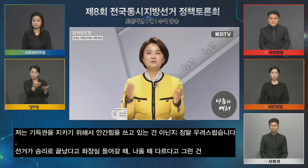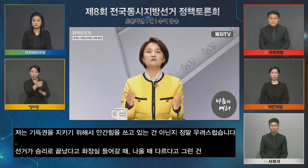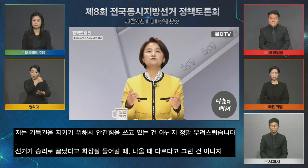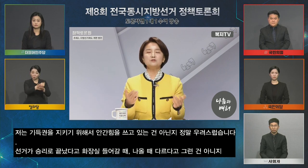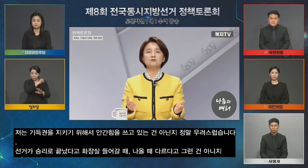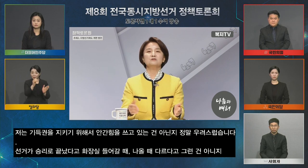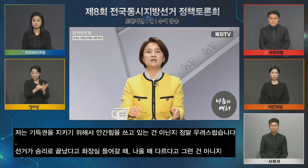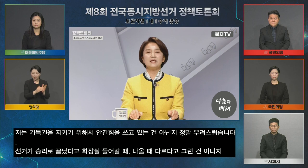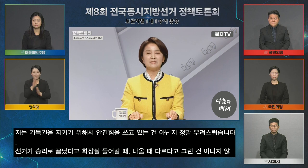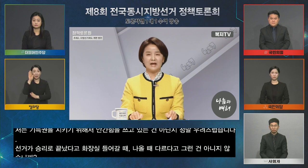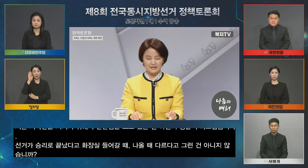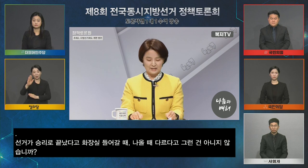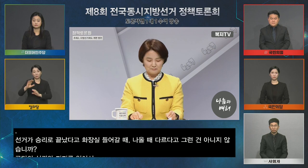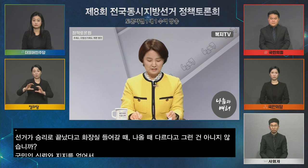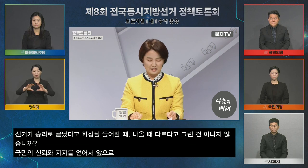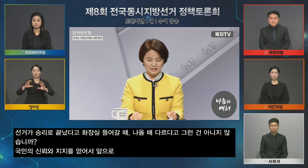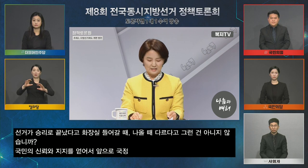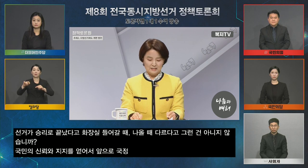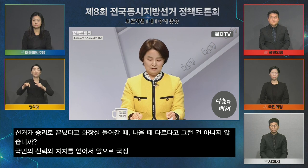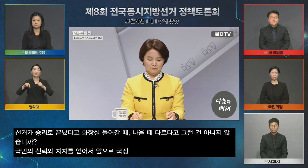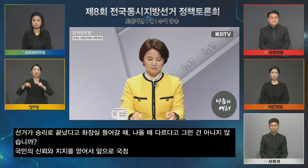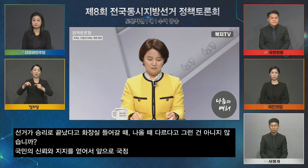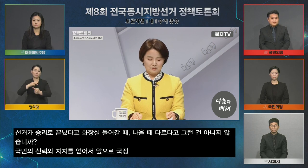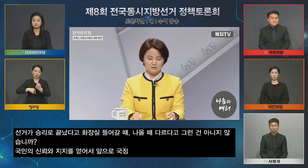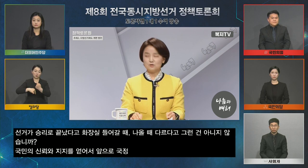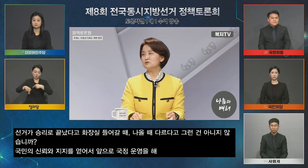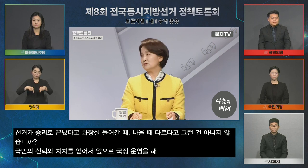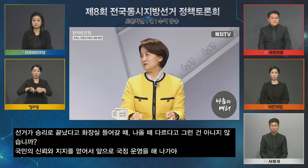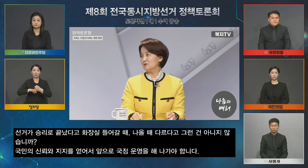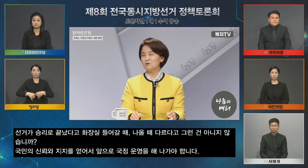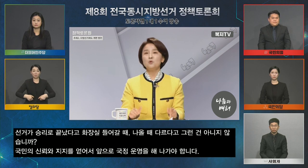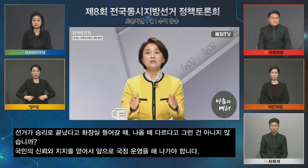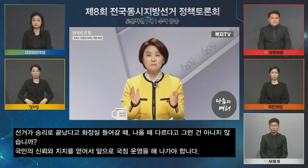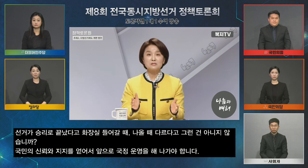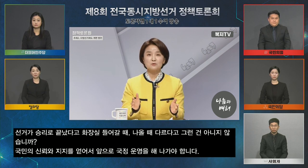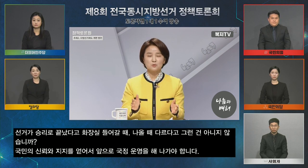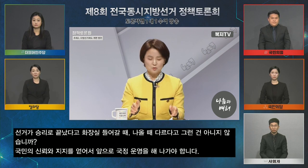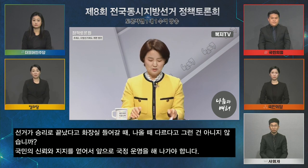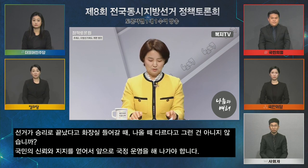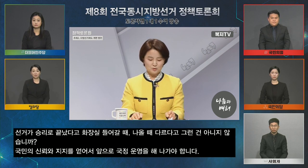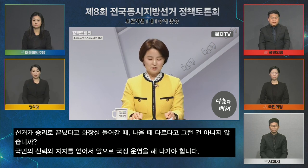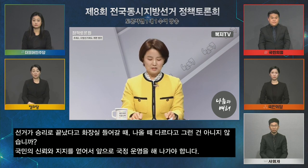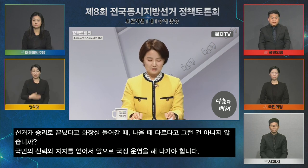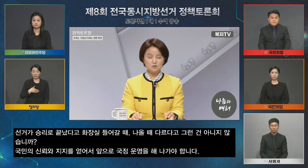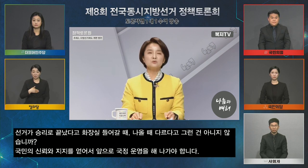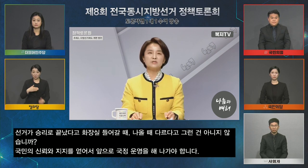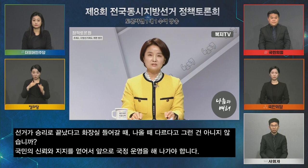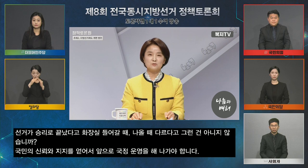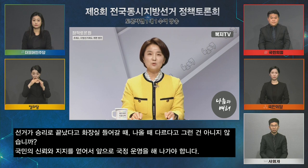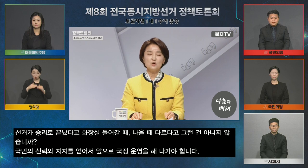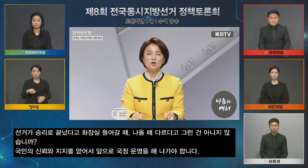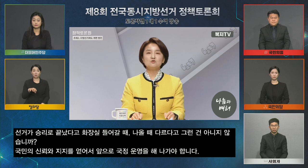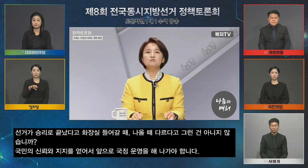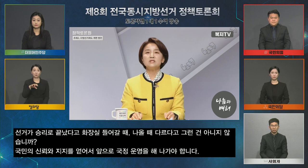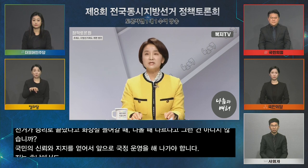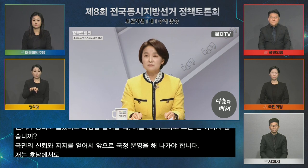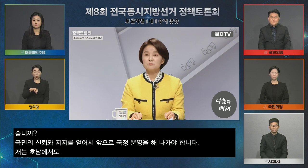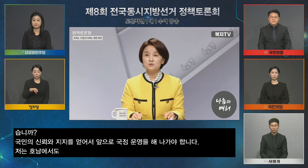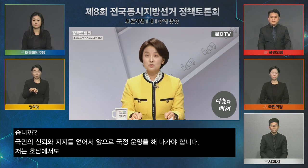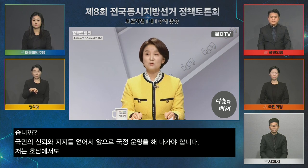국정운영을 해나가야 합니다. 저는 호남에서도 호남의 기초의회에서도